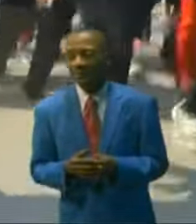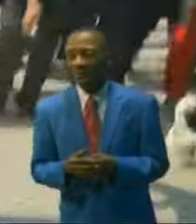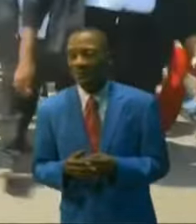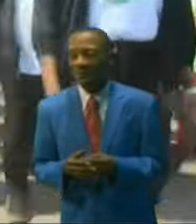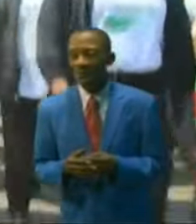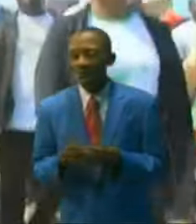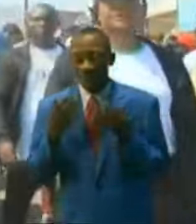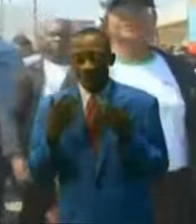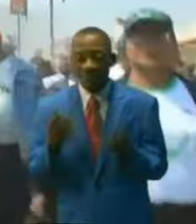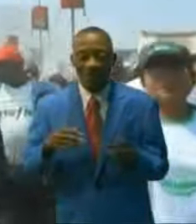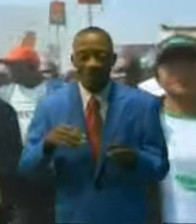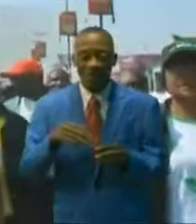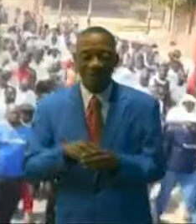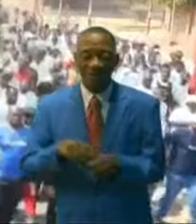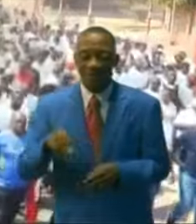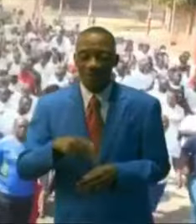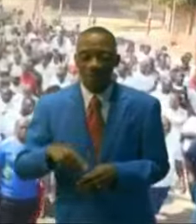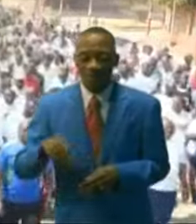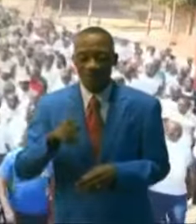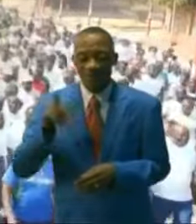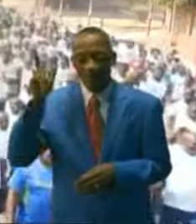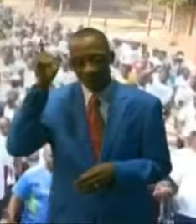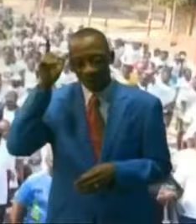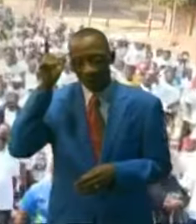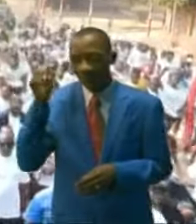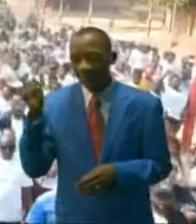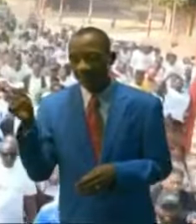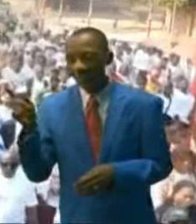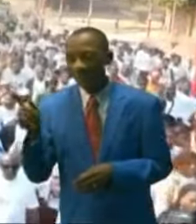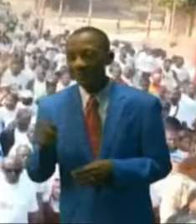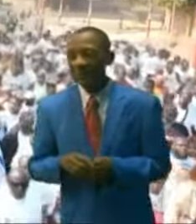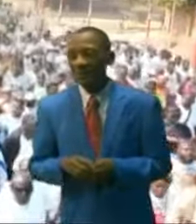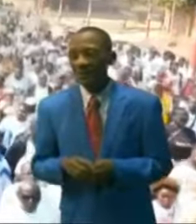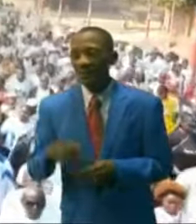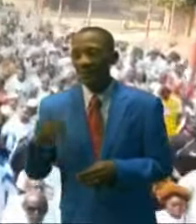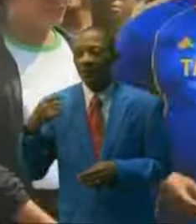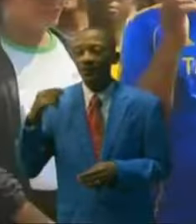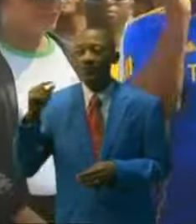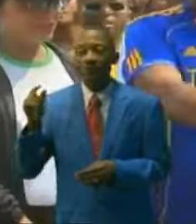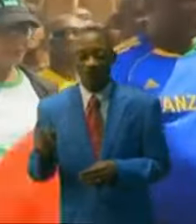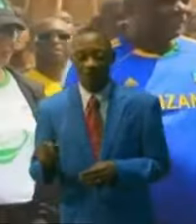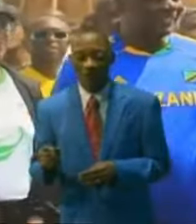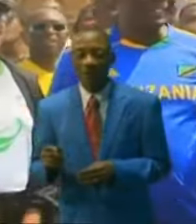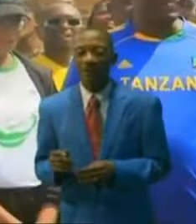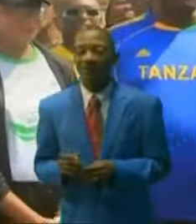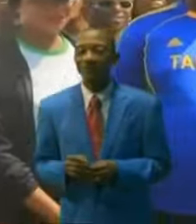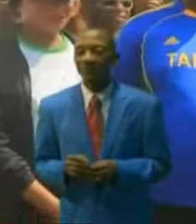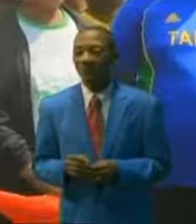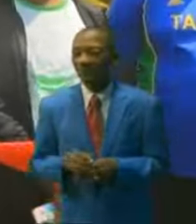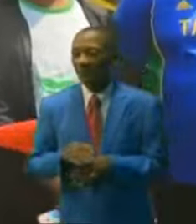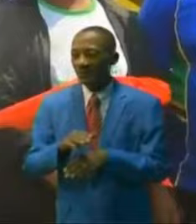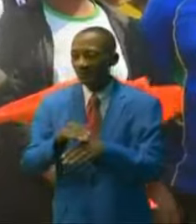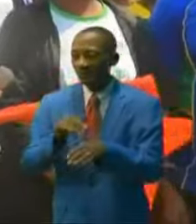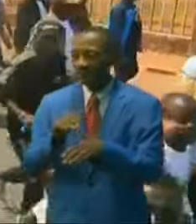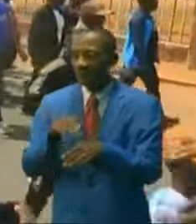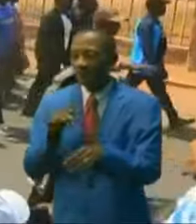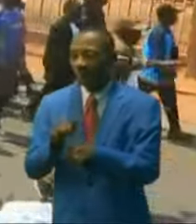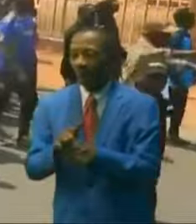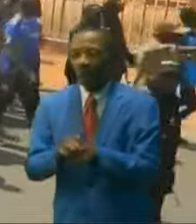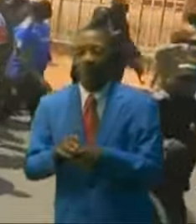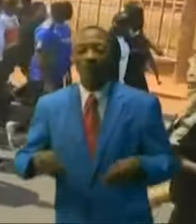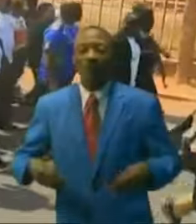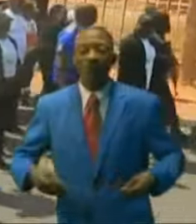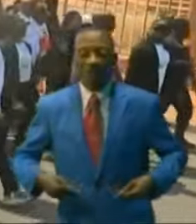Kaboulakatué, la course a rassemblé plus de 1000 participants et 500 jeunes athlètes. Coup d'envoi donné par le gouverneur pour le marathon de 12